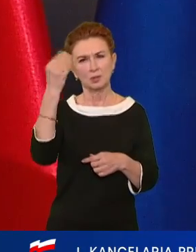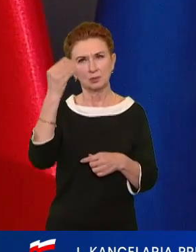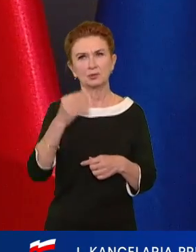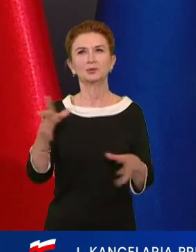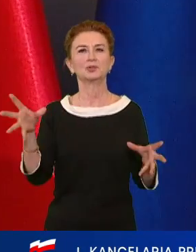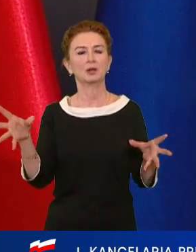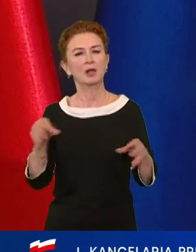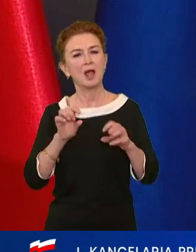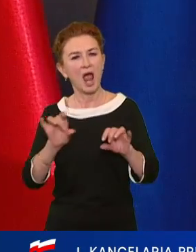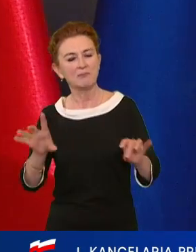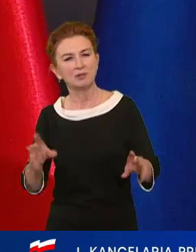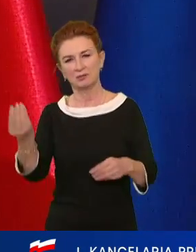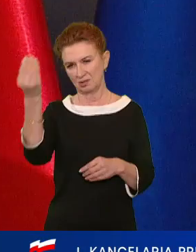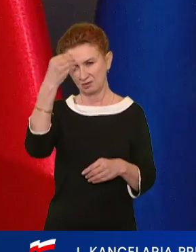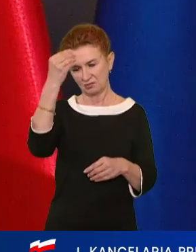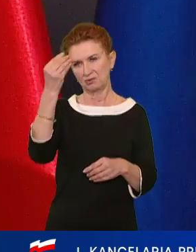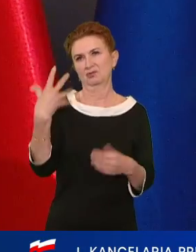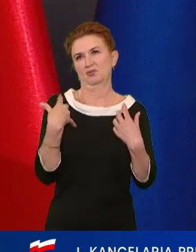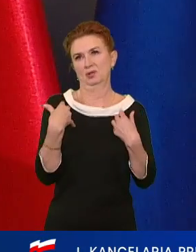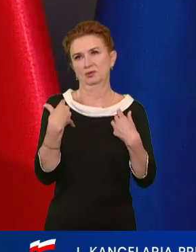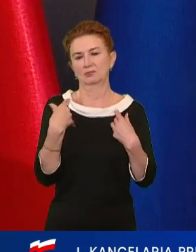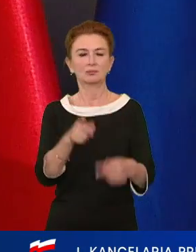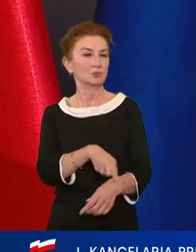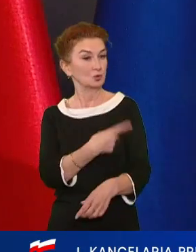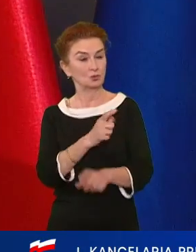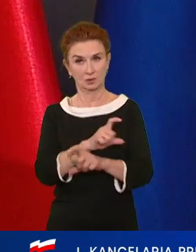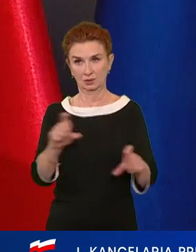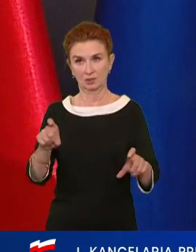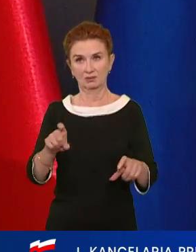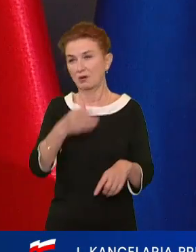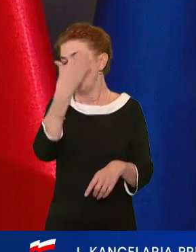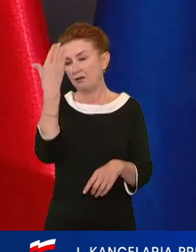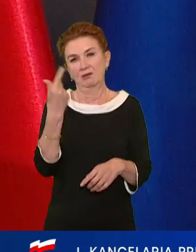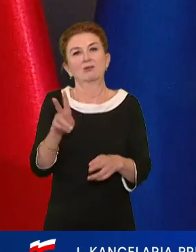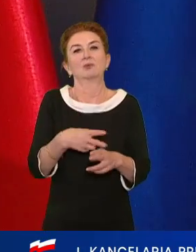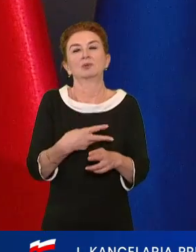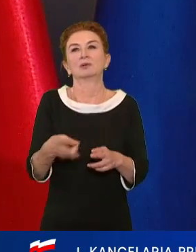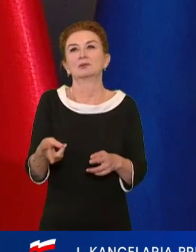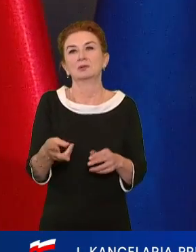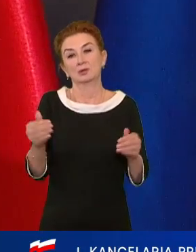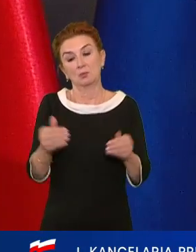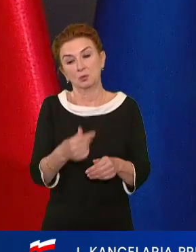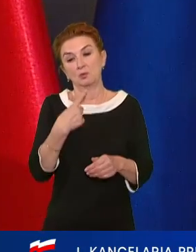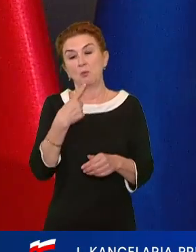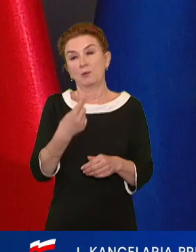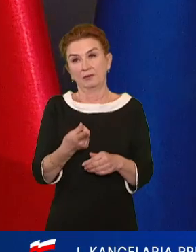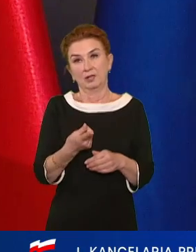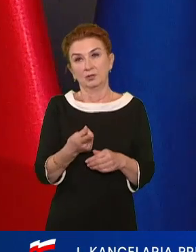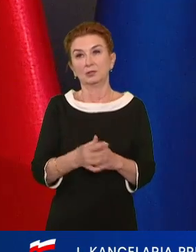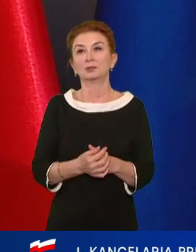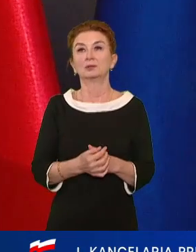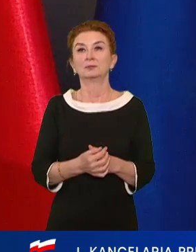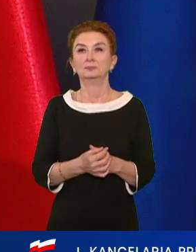przez najbliższy czas dłuższy czas nie ma takich danych które by mogły z całą pewnością powiedzieć